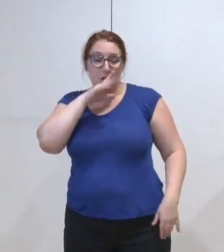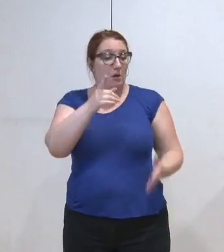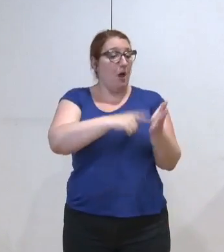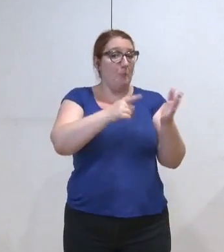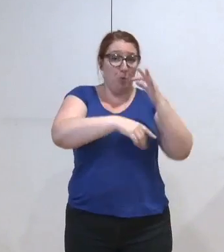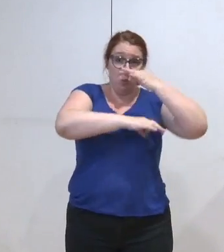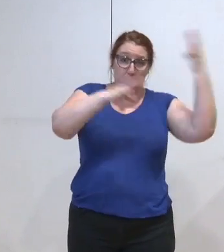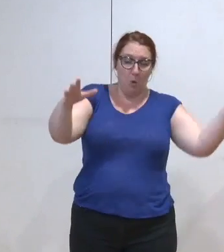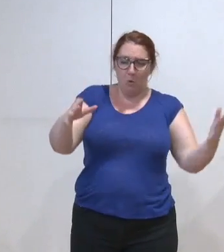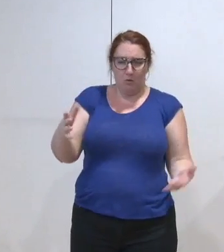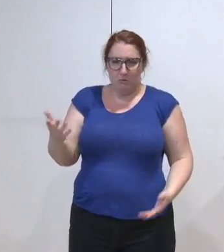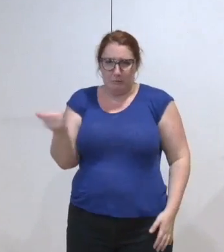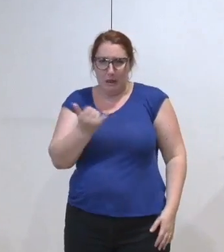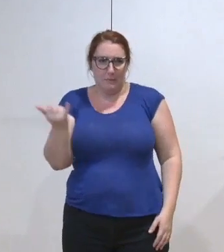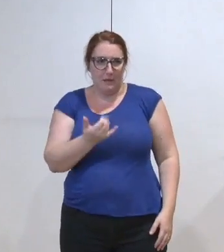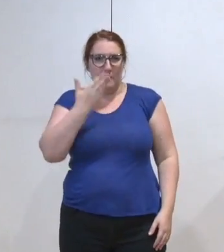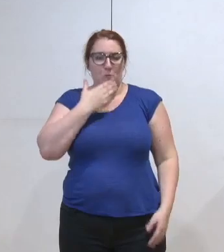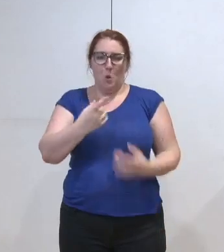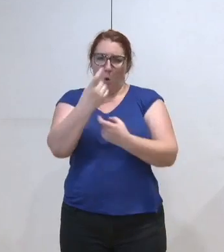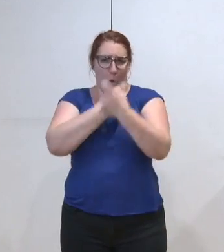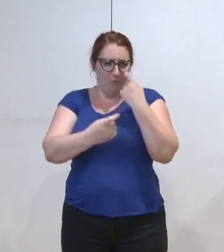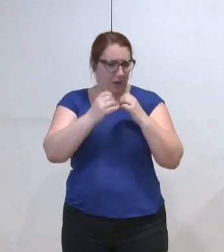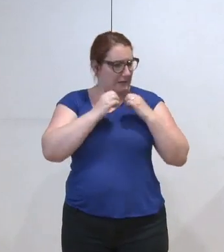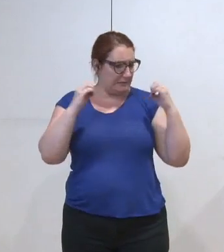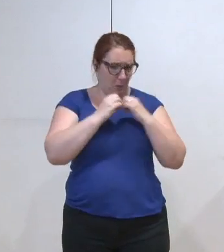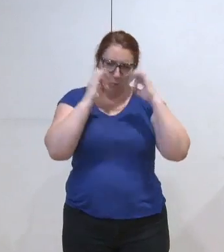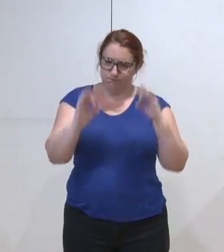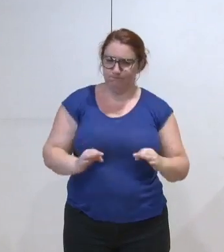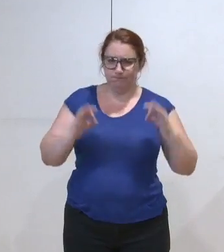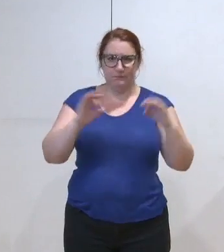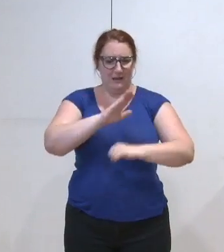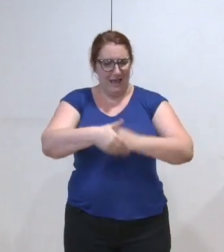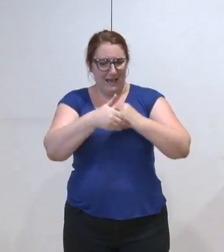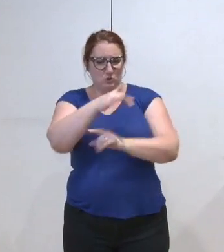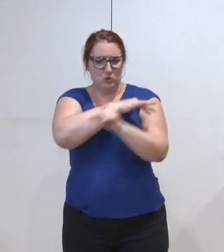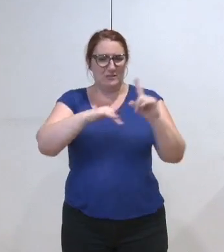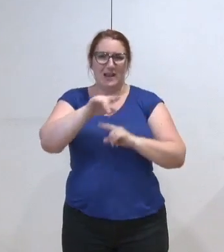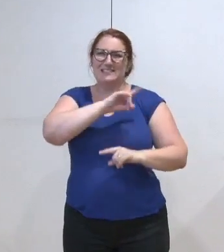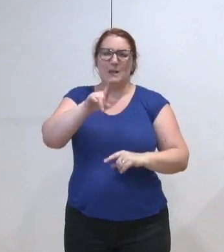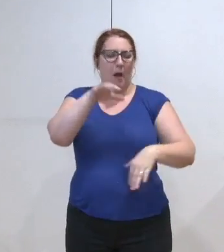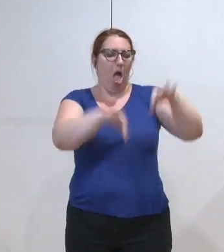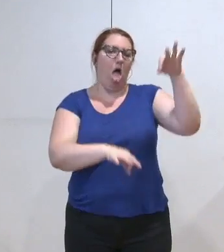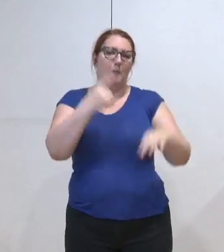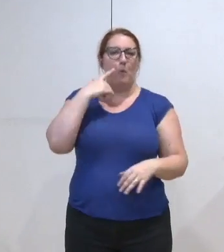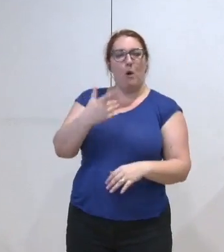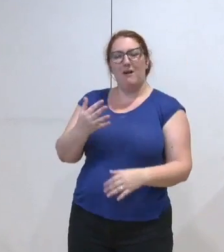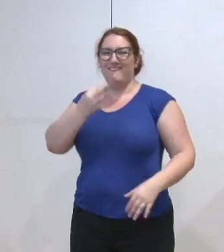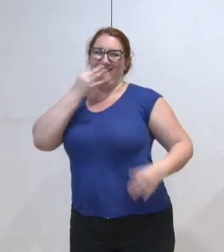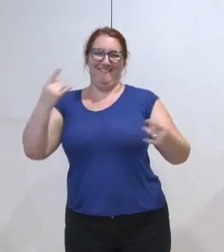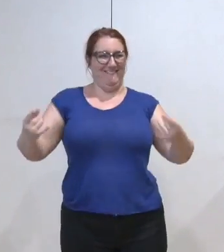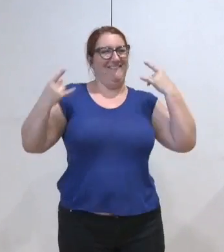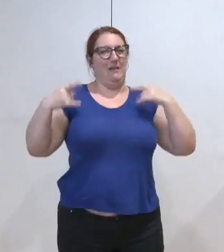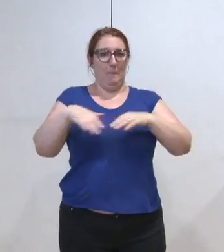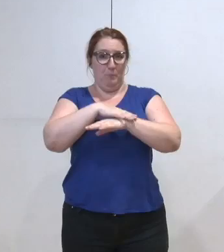reven revenez donc aux fondamentaux sans vouloir utiliser l'aide sociale à des fins politiques avec vous la ville de